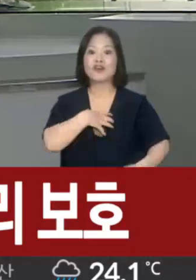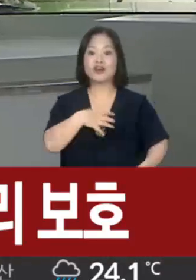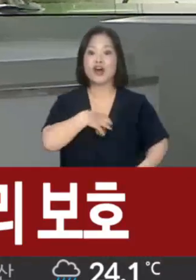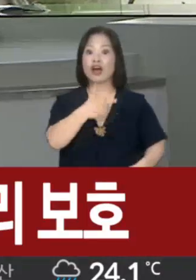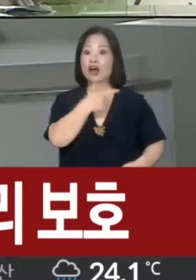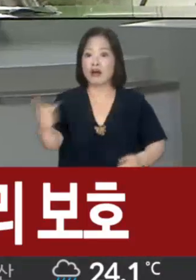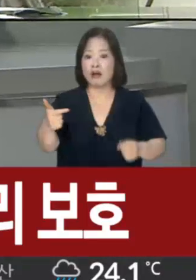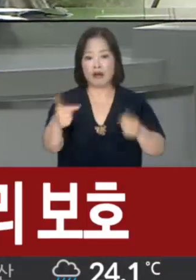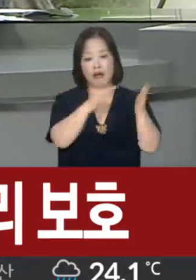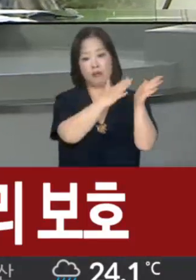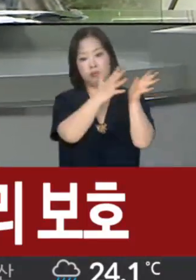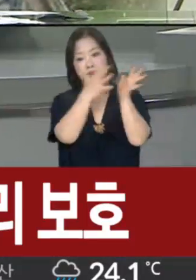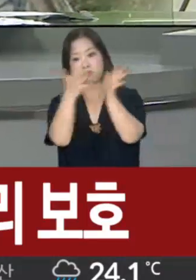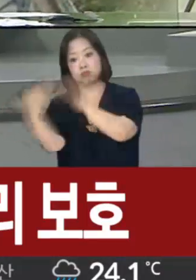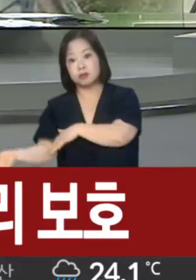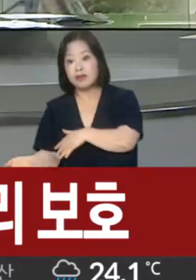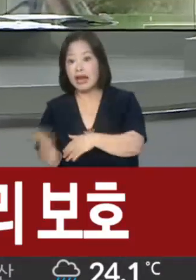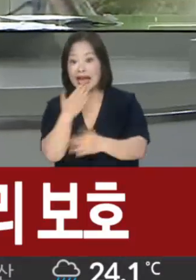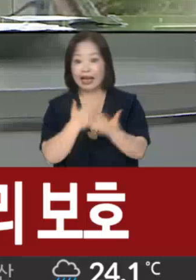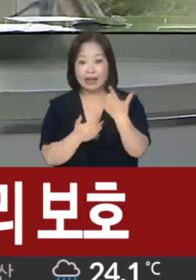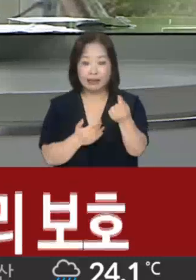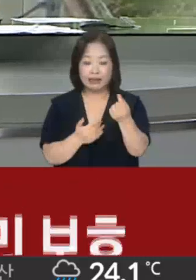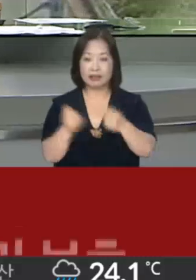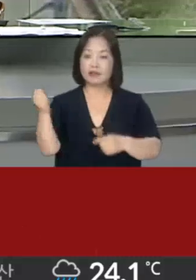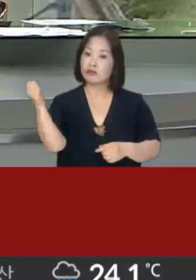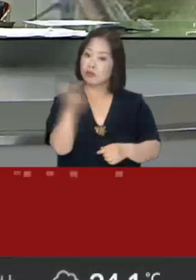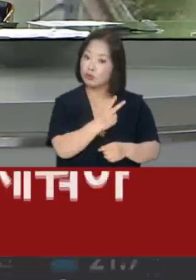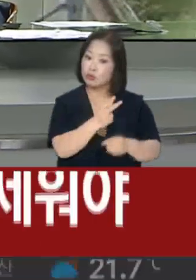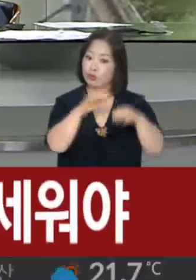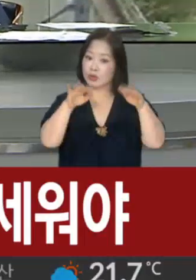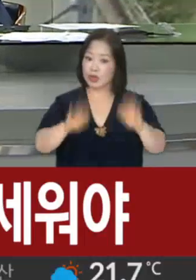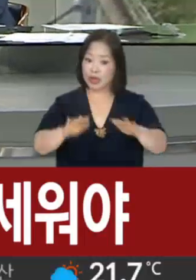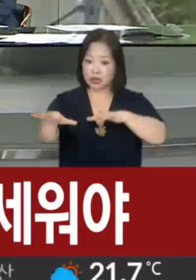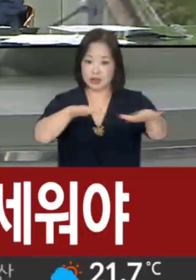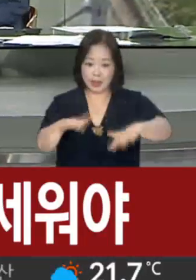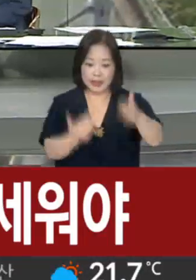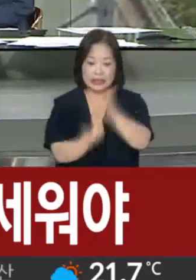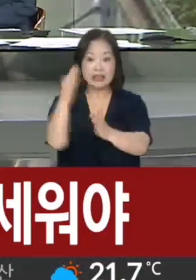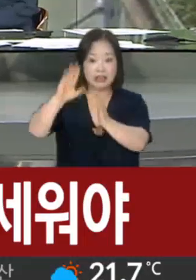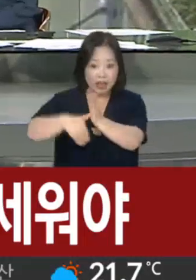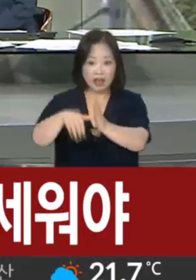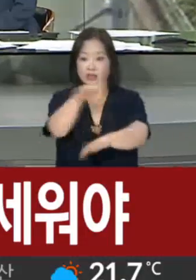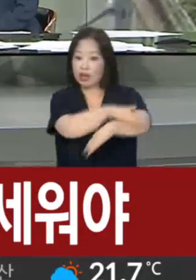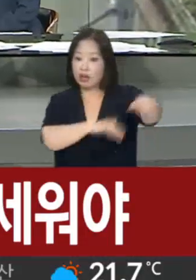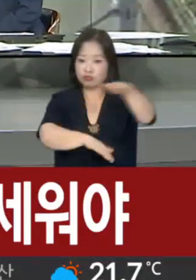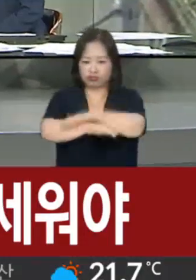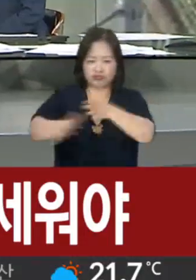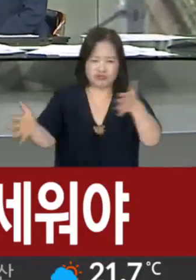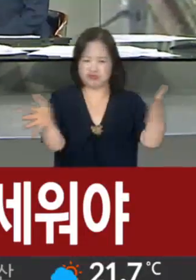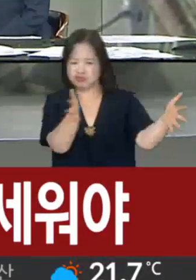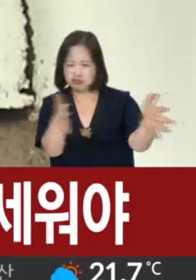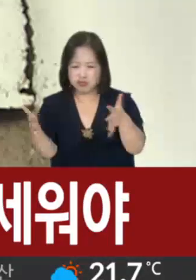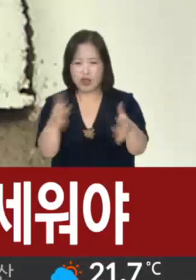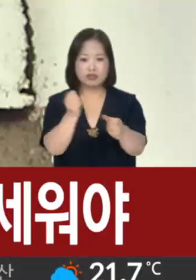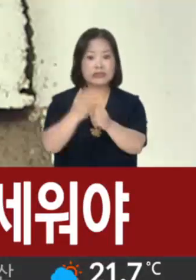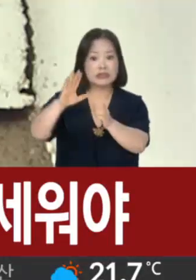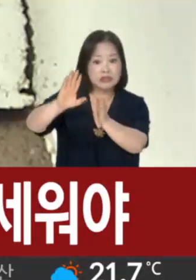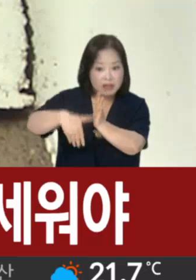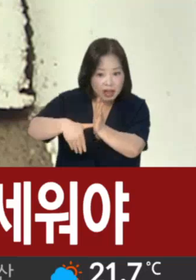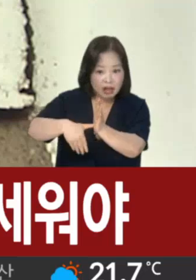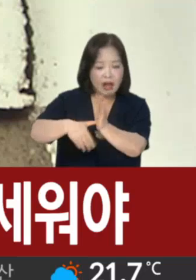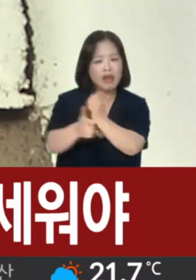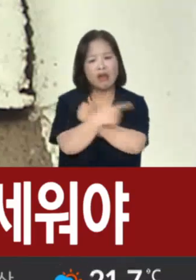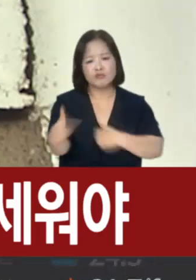뭐 넘어지거나 이렇게 그 소위 말하는 이 좌우로 상하로 이렇게 흔들리는 이런 흔들림에